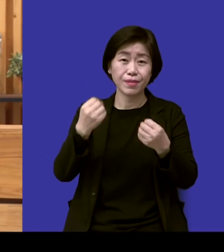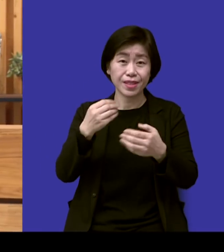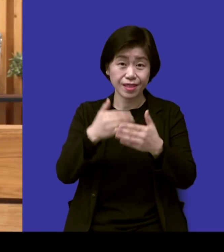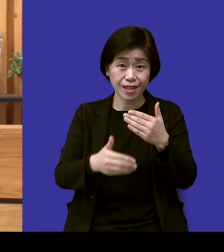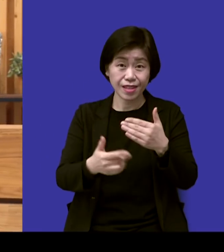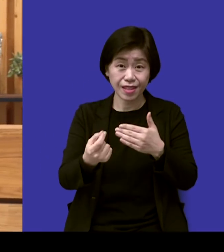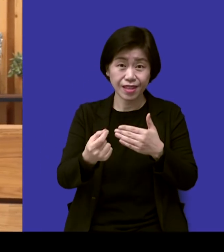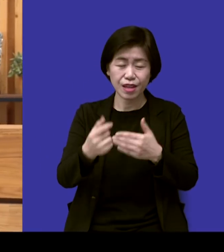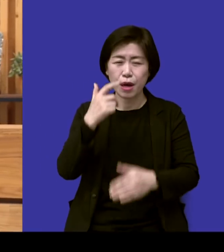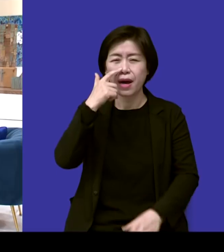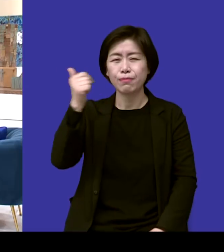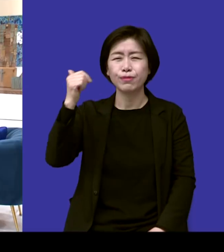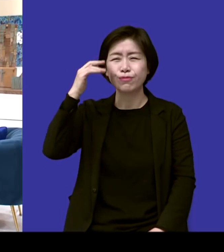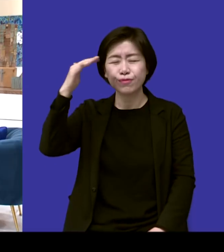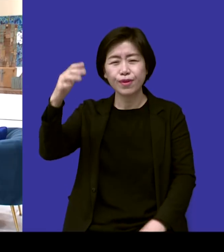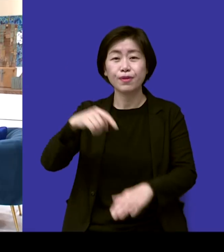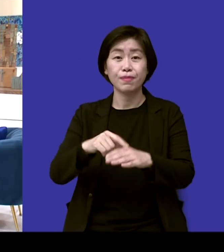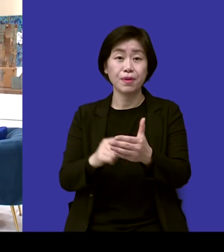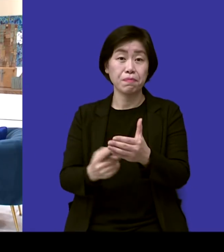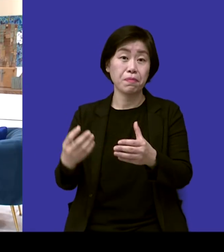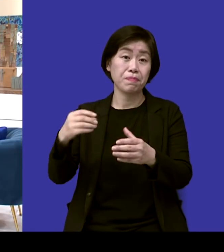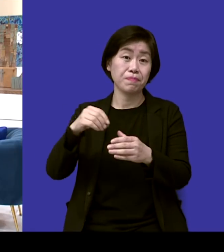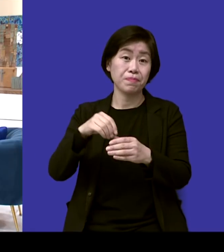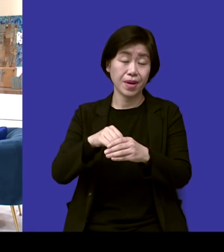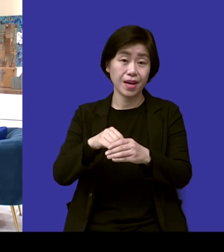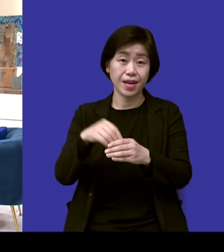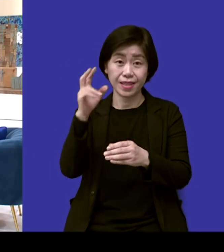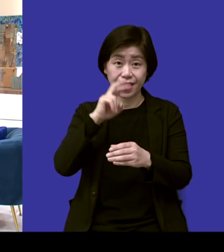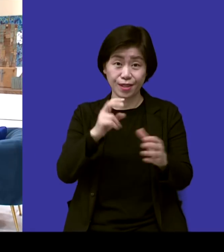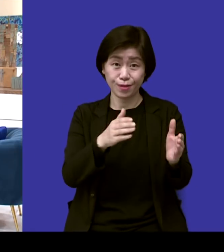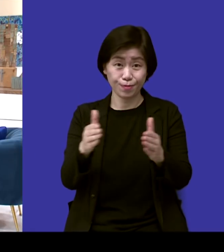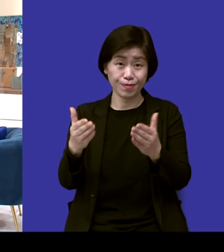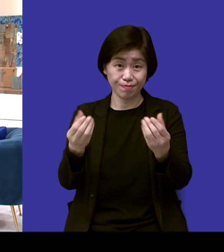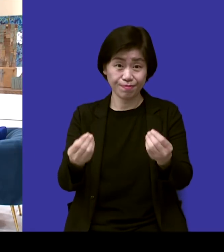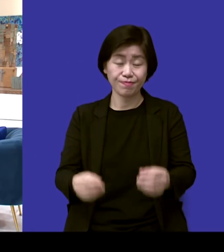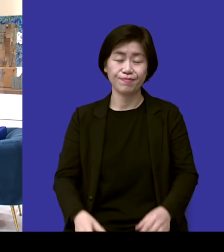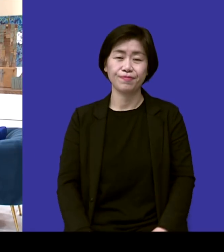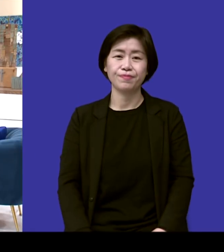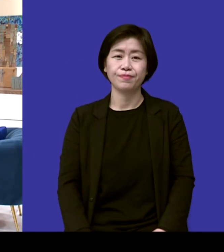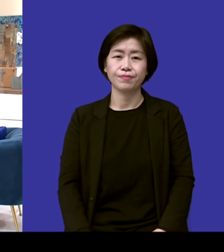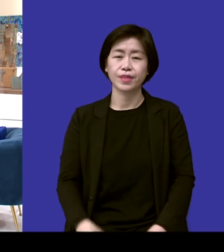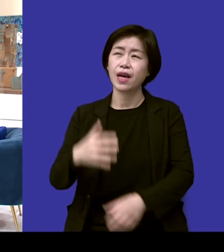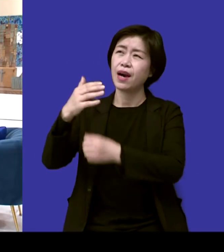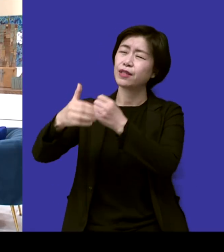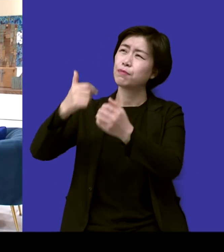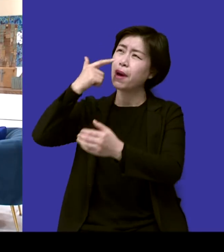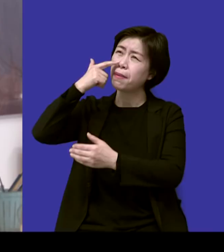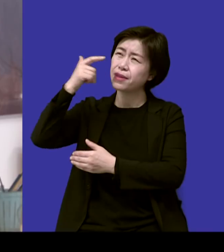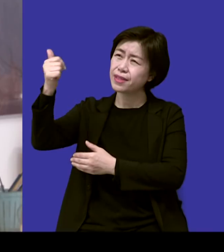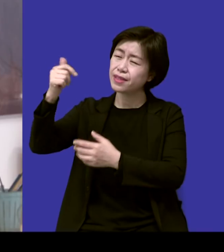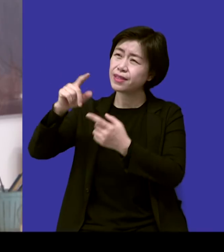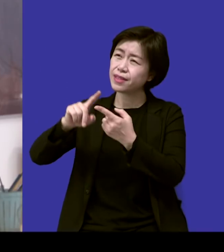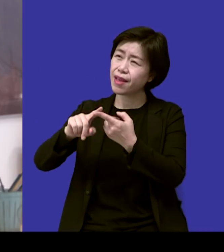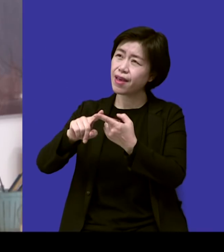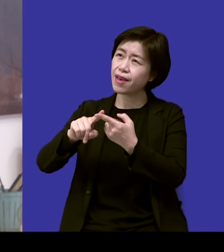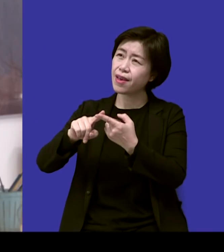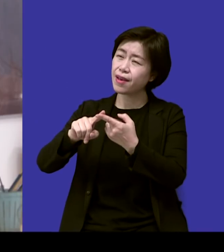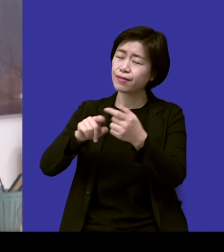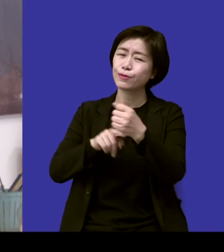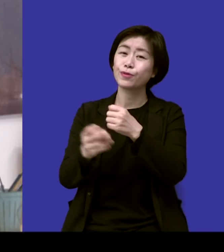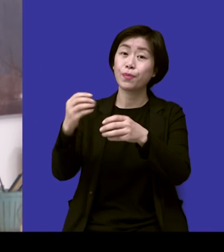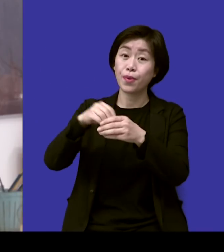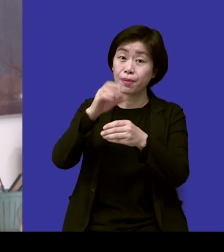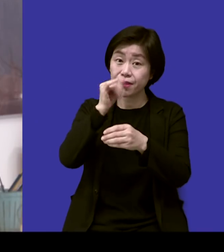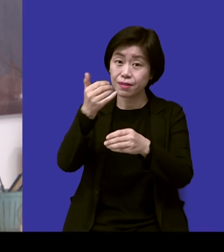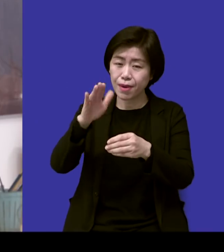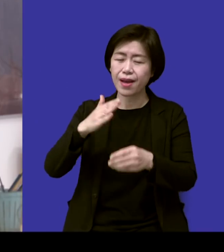또 찬양을 준비하셨죠? 네, 생각해 보면 하나님 아버지에 대한 얘기도 있지만 네.